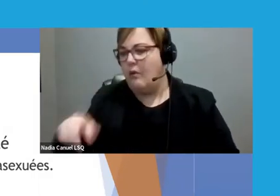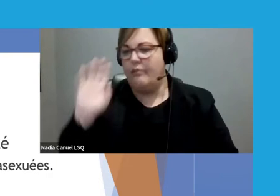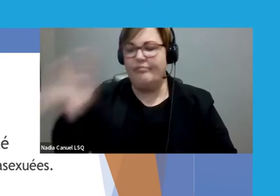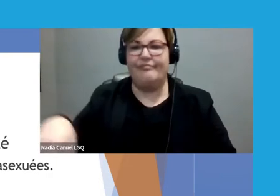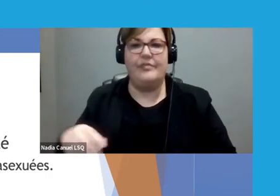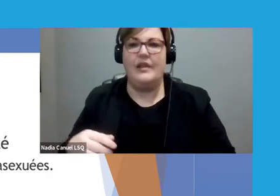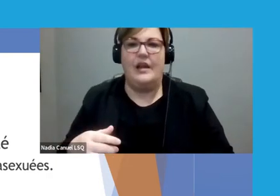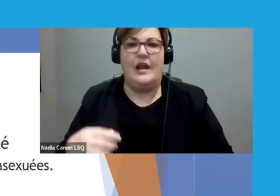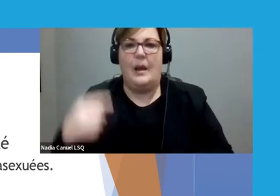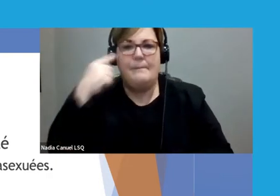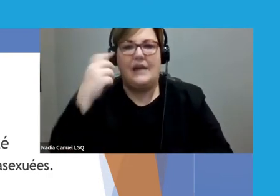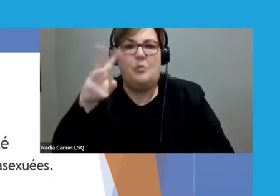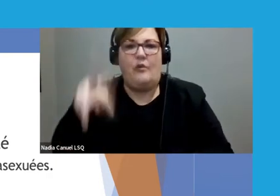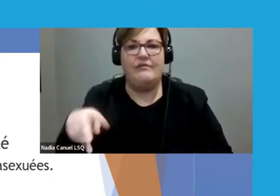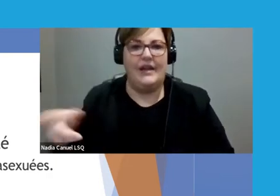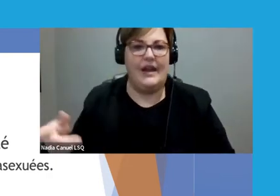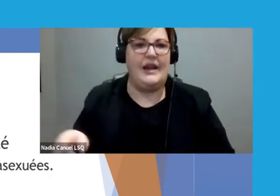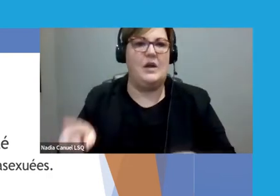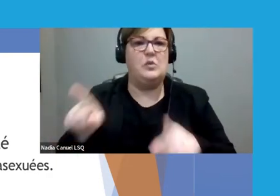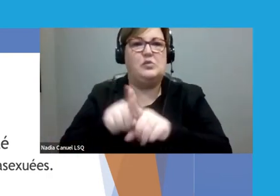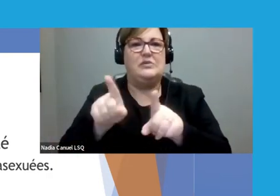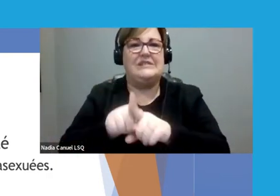puis par les intervenants, les policiers.